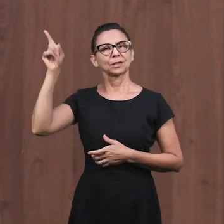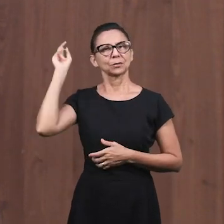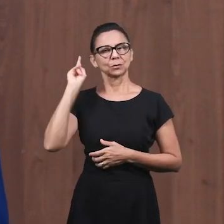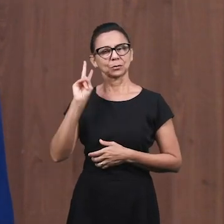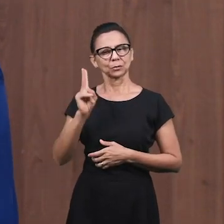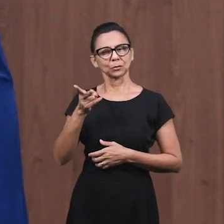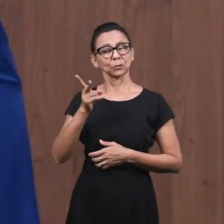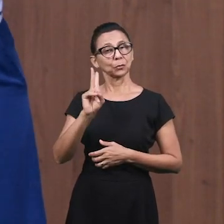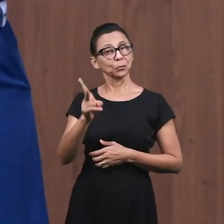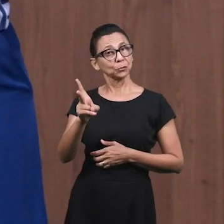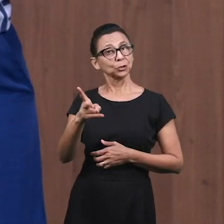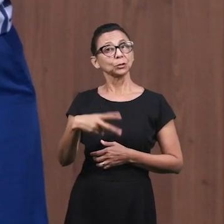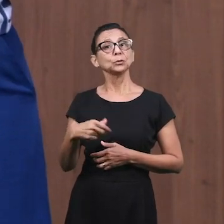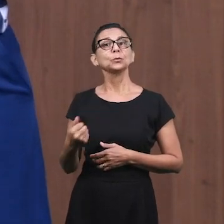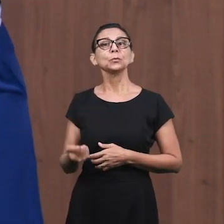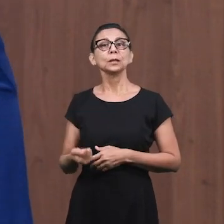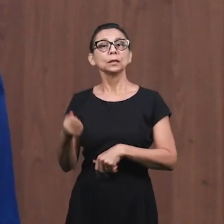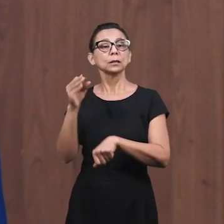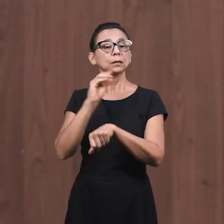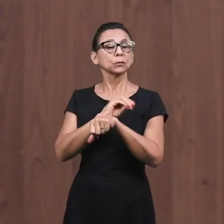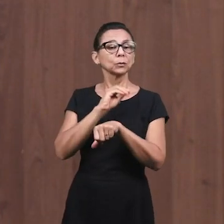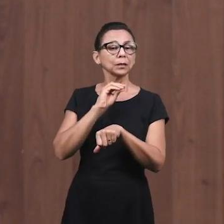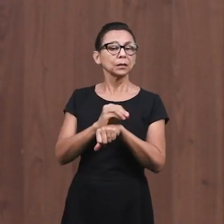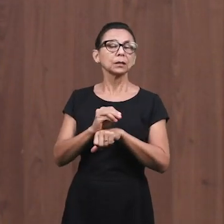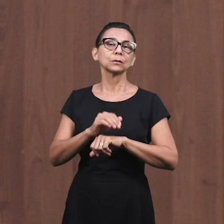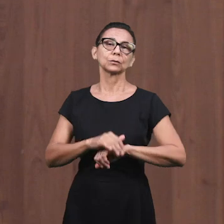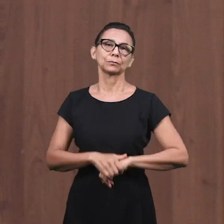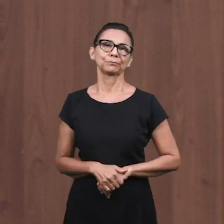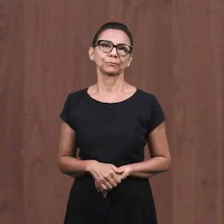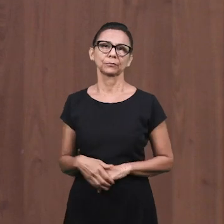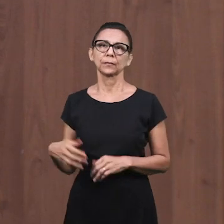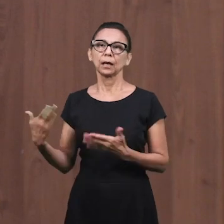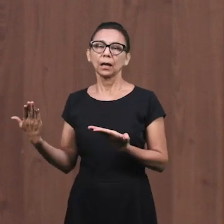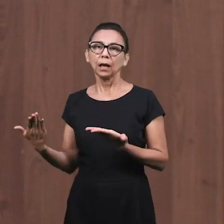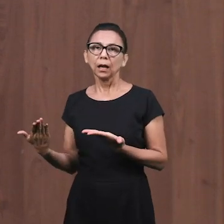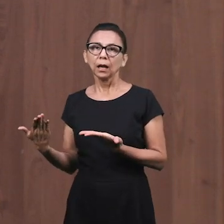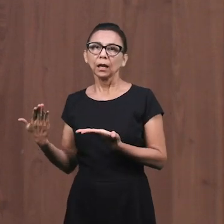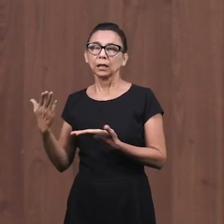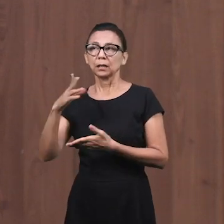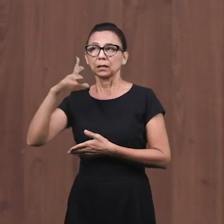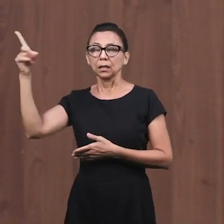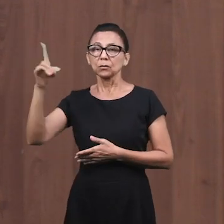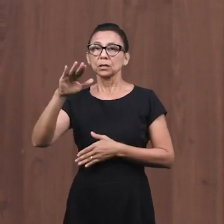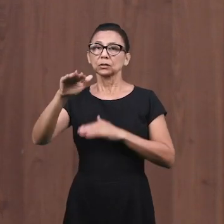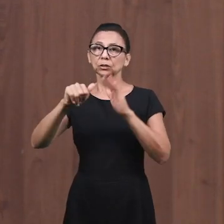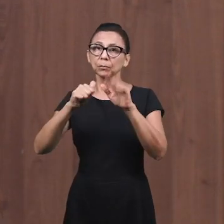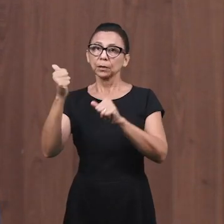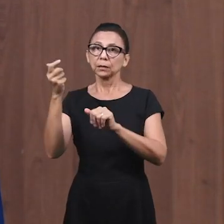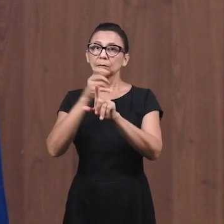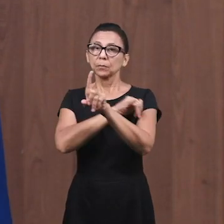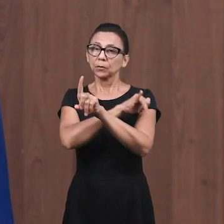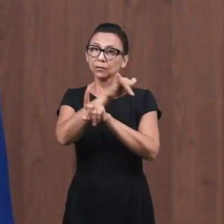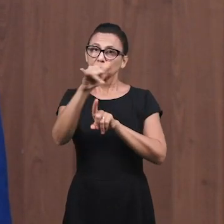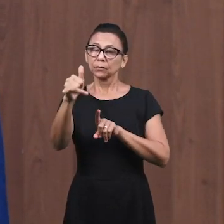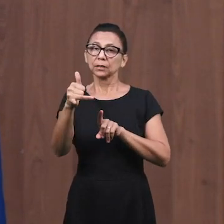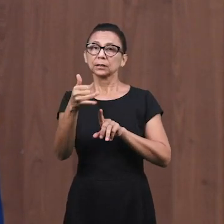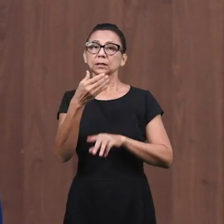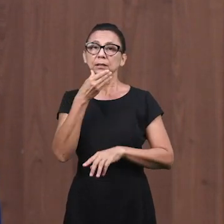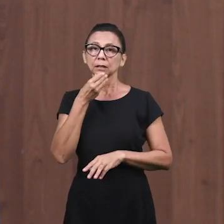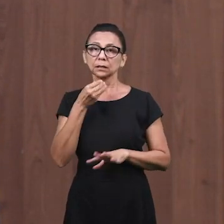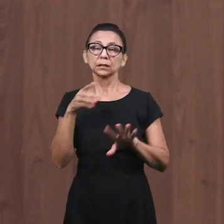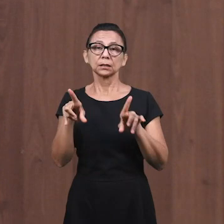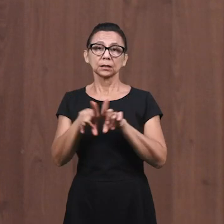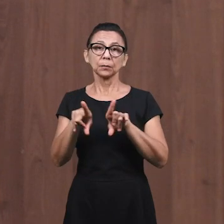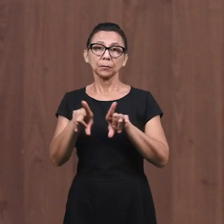un temps comme celui de Jérémie. Beaucoup, pas Dieu, sont désobéissants, oublient